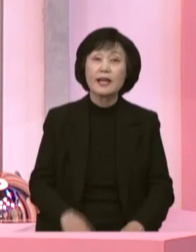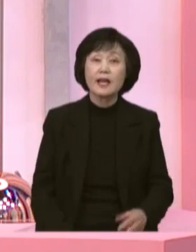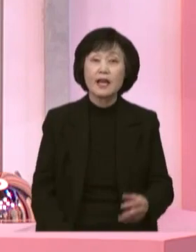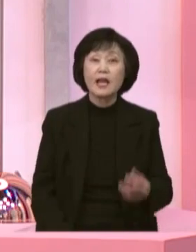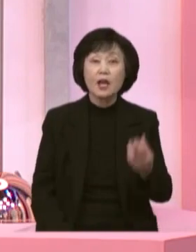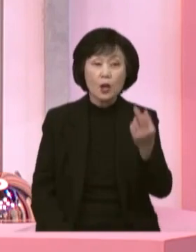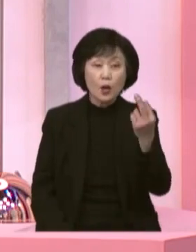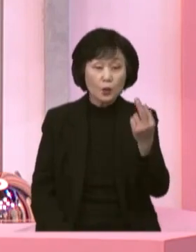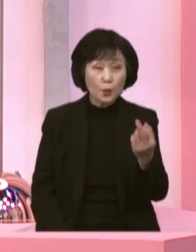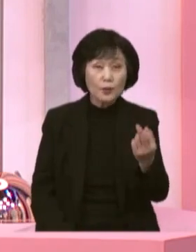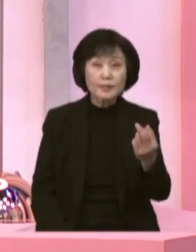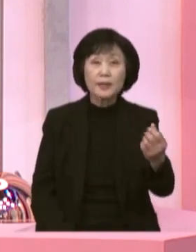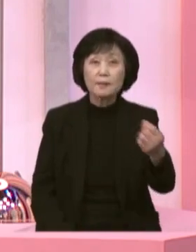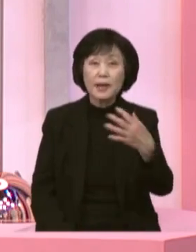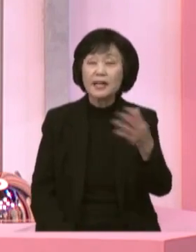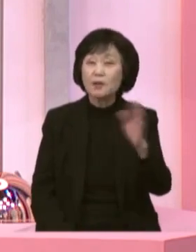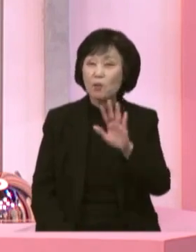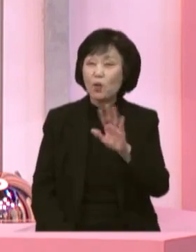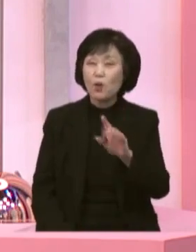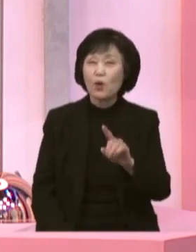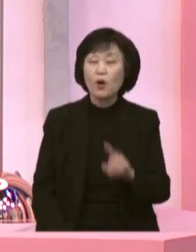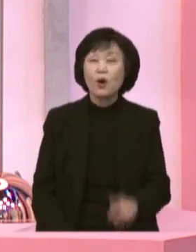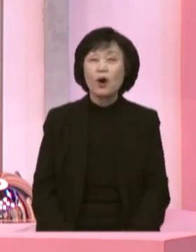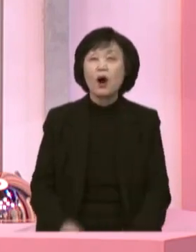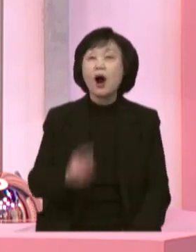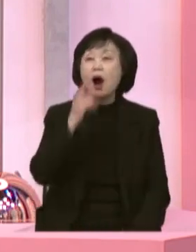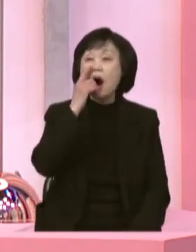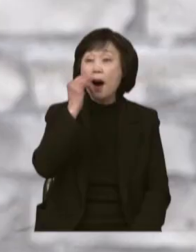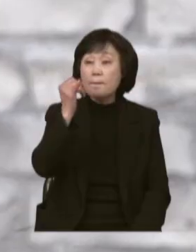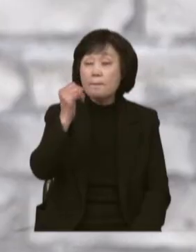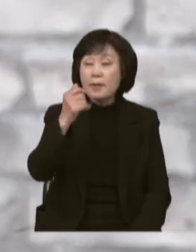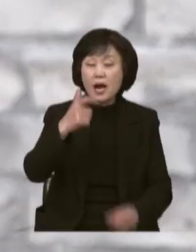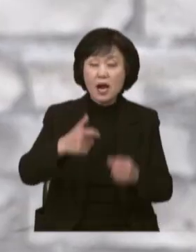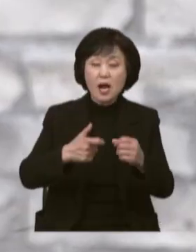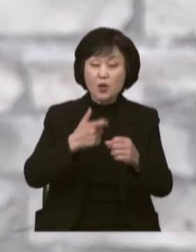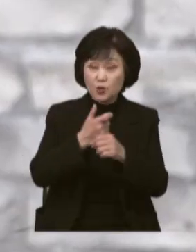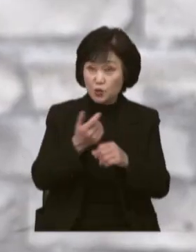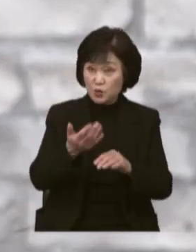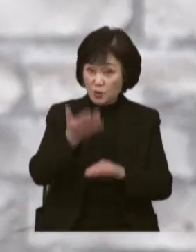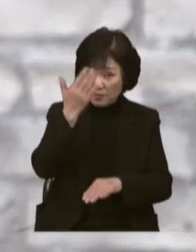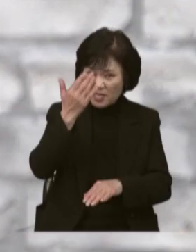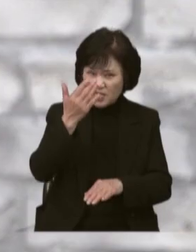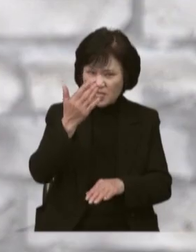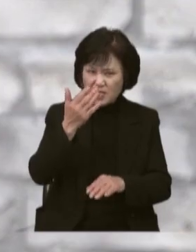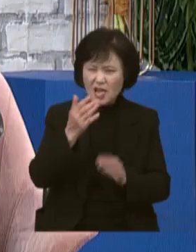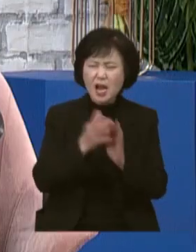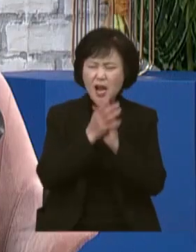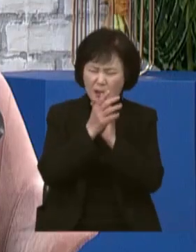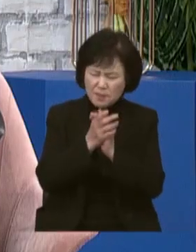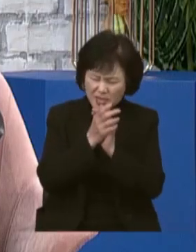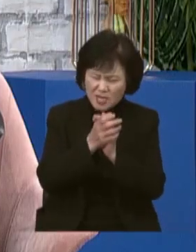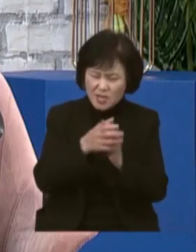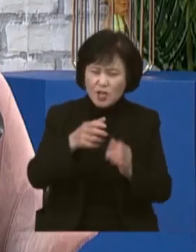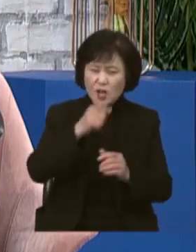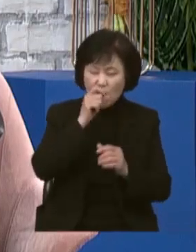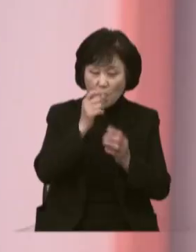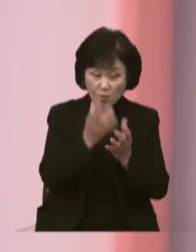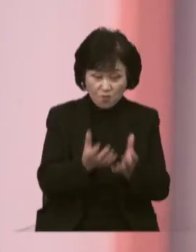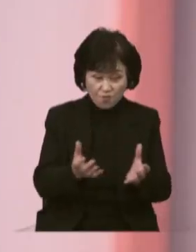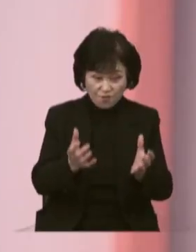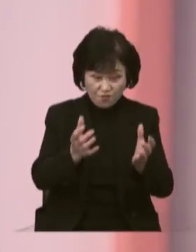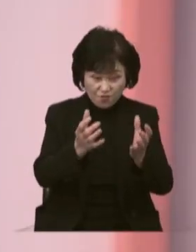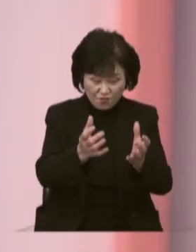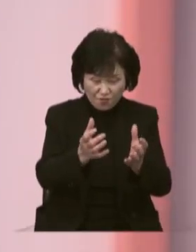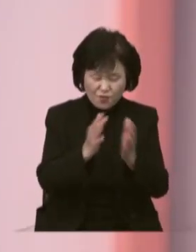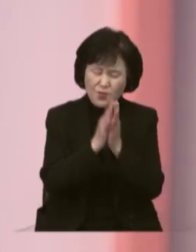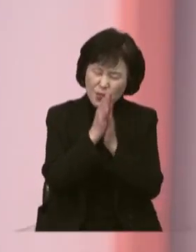형 엄마네 집에 가가지고 그렇게 맨날 굿하고 그래 좋은 걸 본 게 뭐 있어. 동생 얘기가. 네. 엄마.